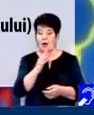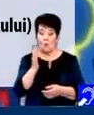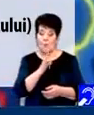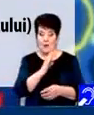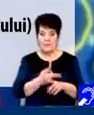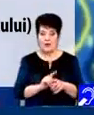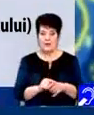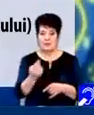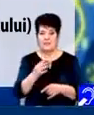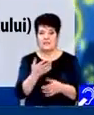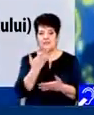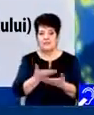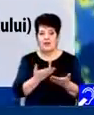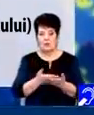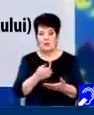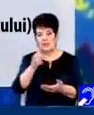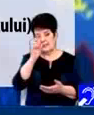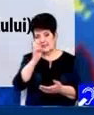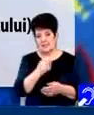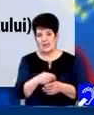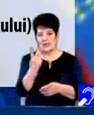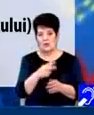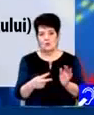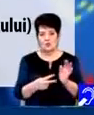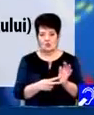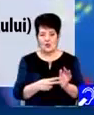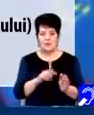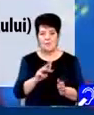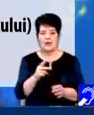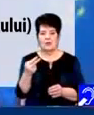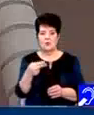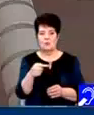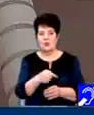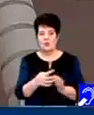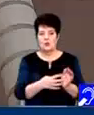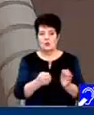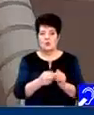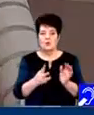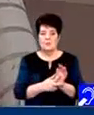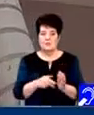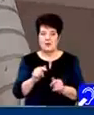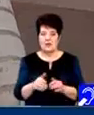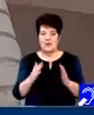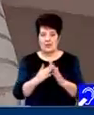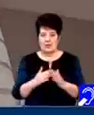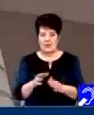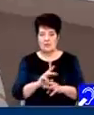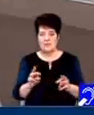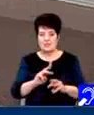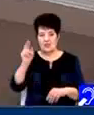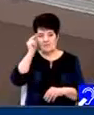decizia Sfatului Țării de la Chișinău în 27 martie 1918. În clădire a mai activat